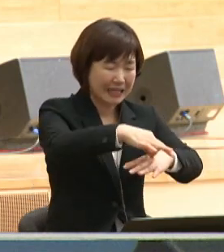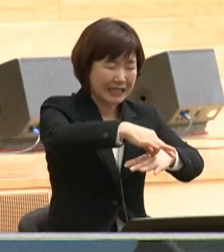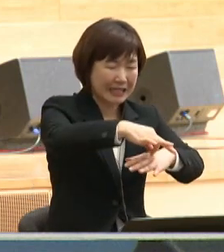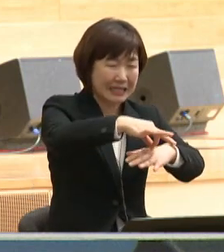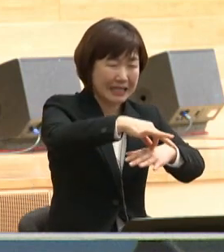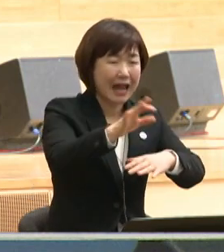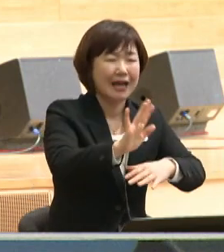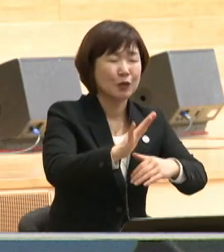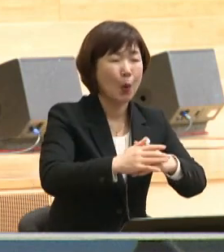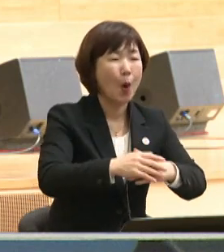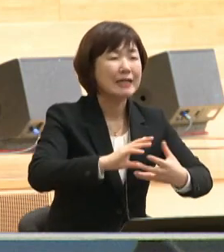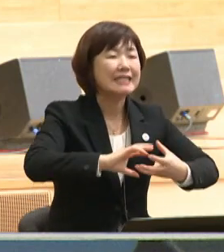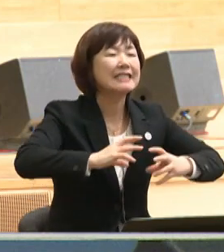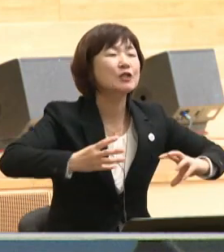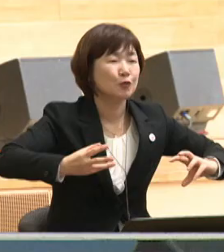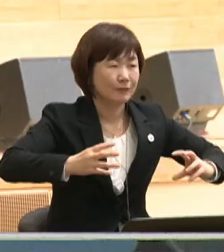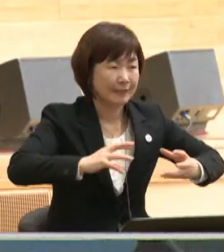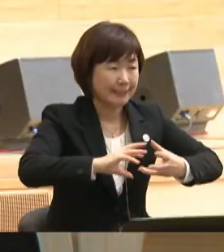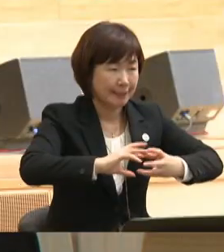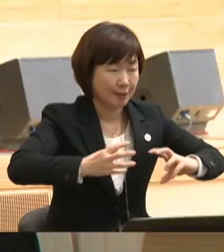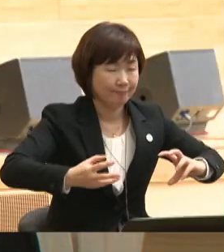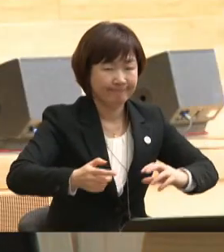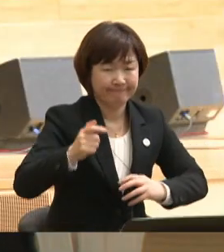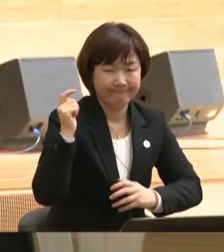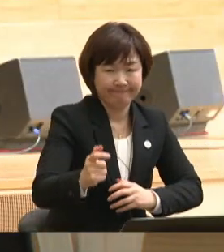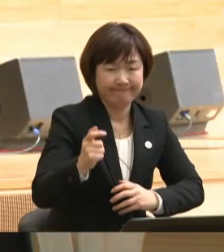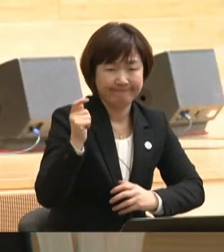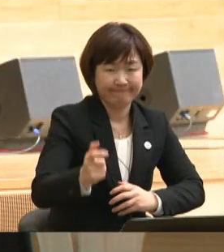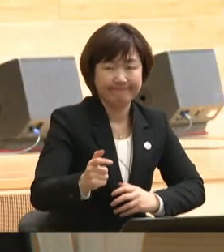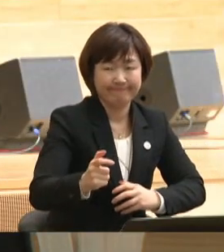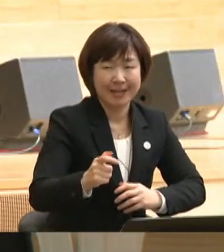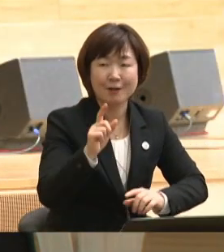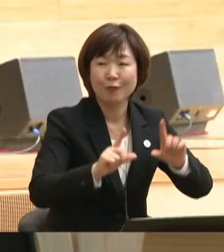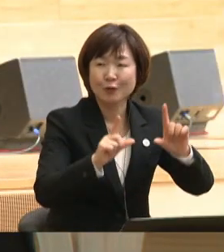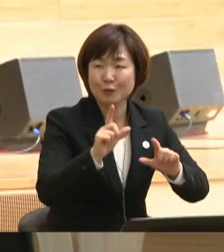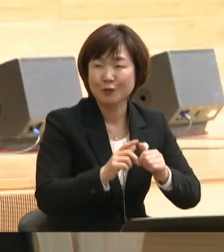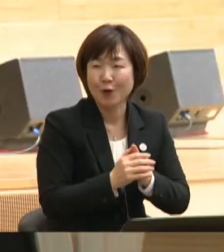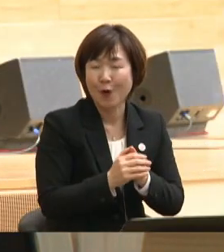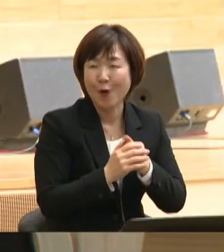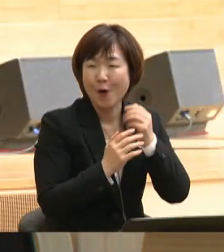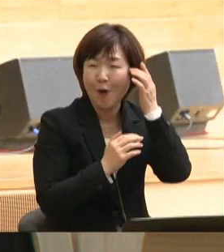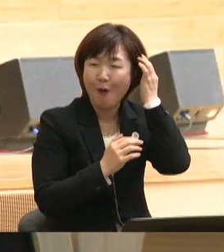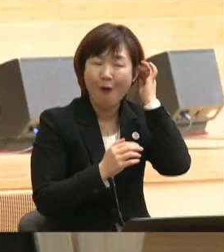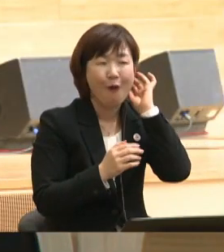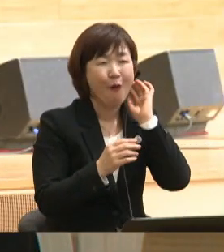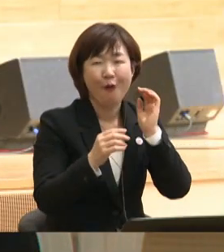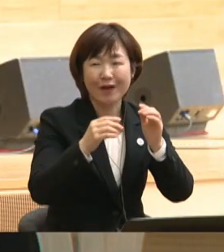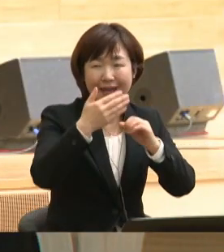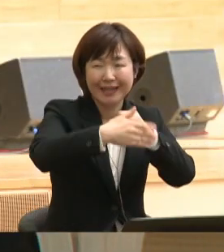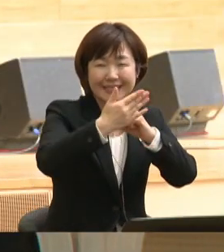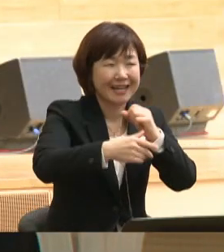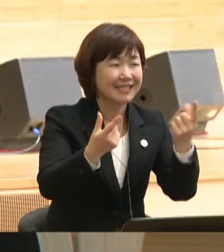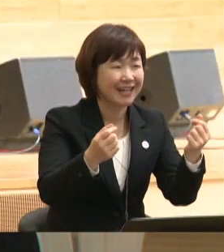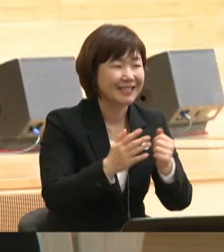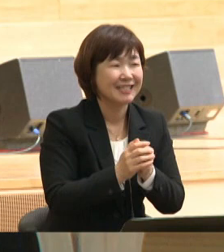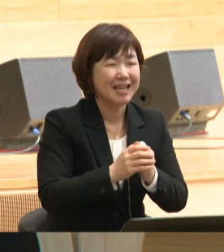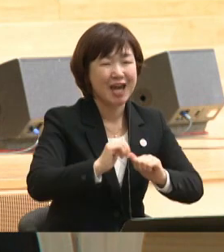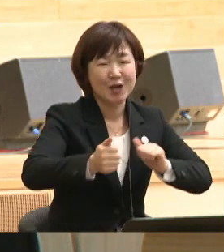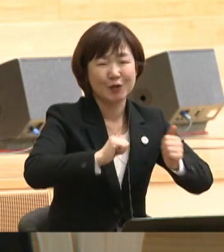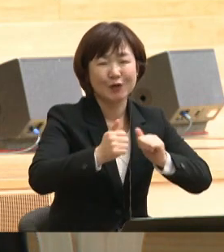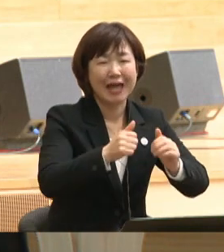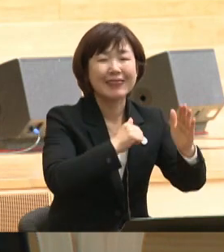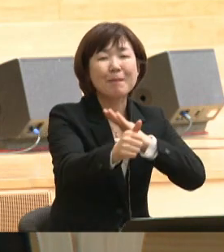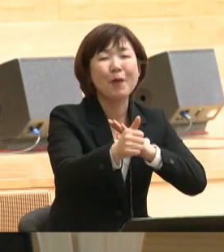그래서 예전에 근육이 딱딱할라진 모습으로 이렇게 군대에서 육상 대표로